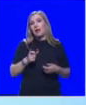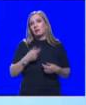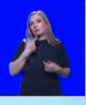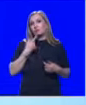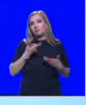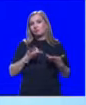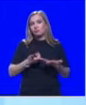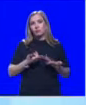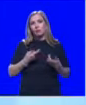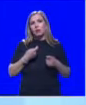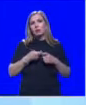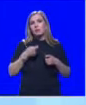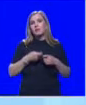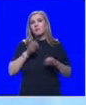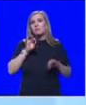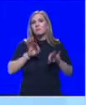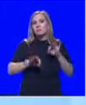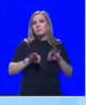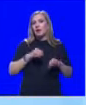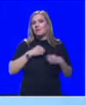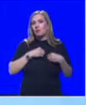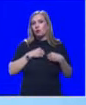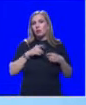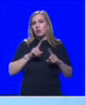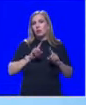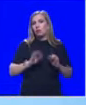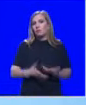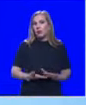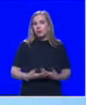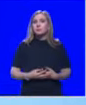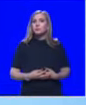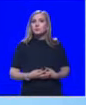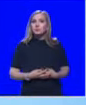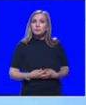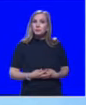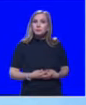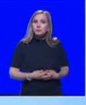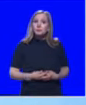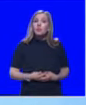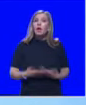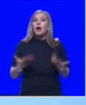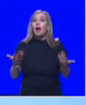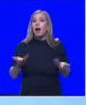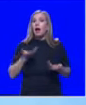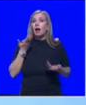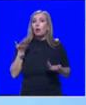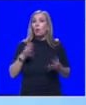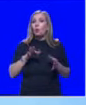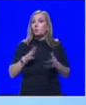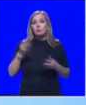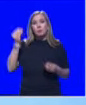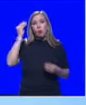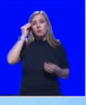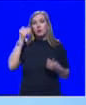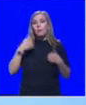прави вотове на доверие или на доверие, или на каквито и други политически каламбури. Ако си спомняте, по мое